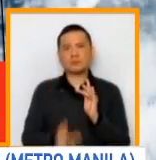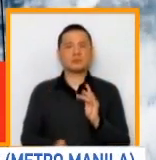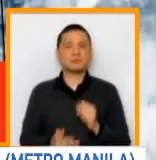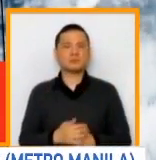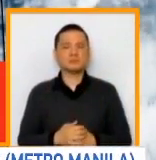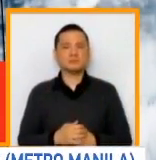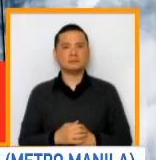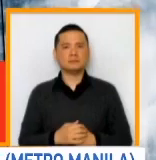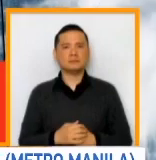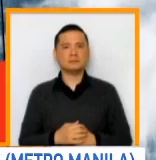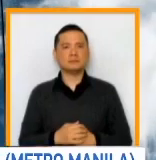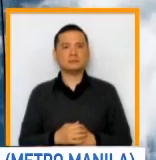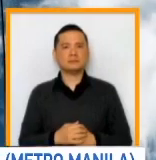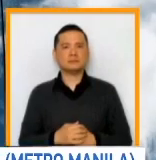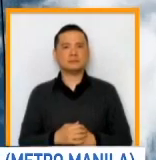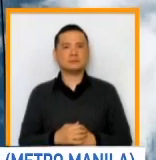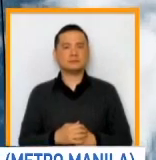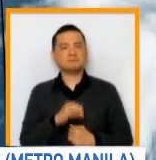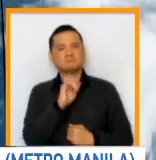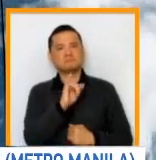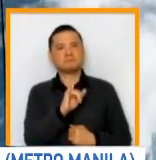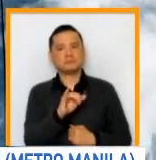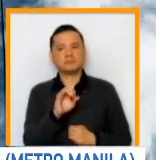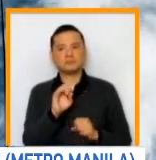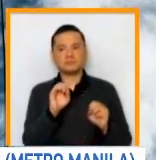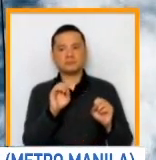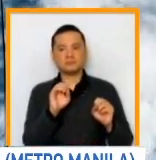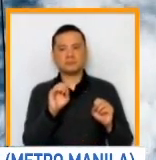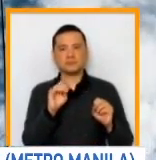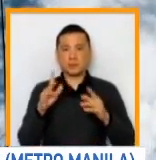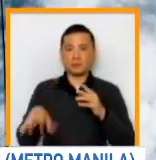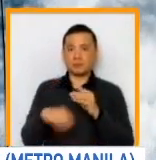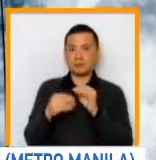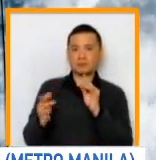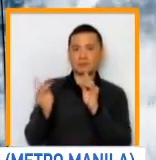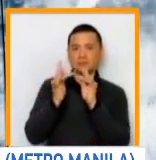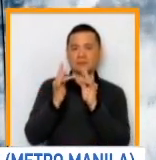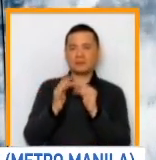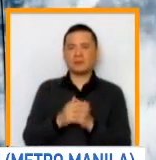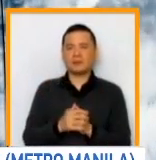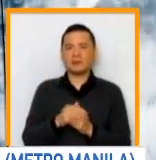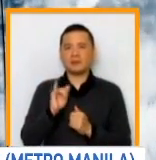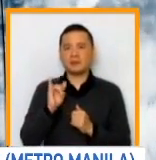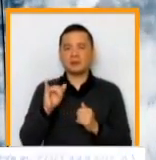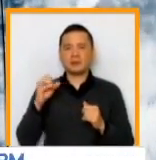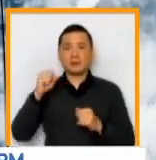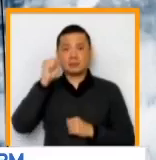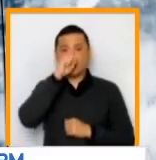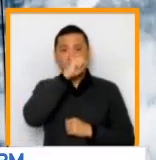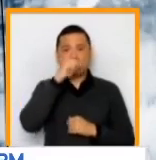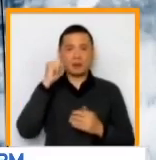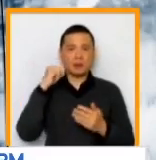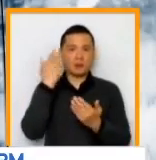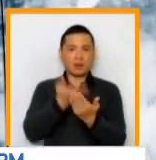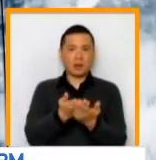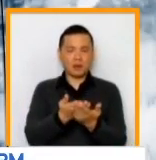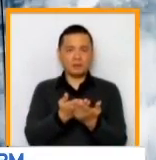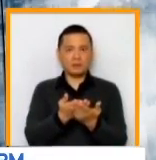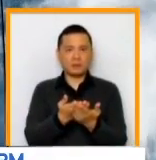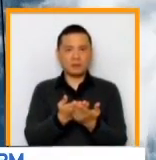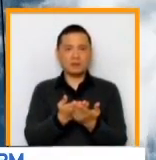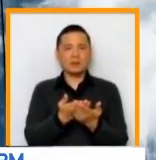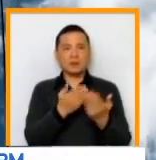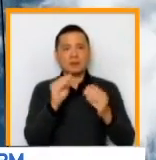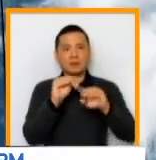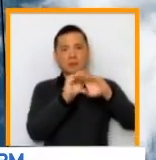Okay, maraming salamat. Pag-asa si may Weta. Tendency na sumuko or bumalik itong bagyong si Jolina dito sa ating bansa. Pero